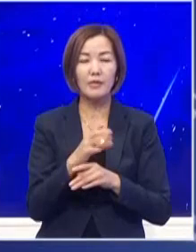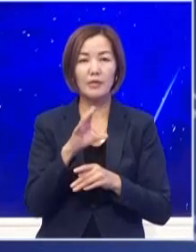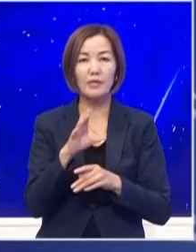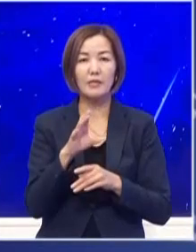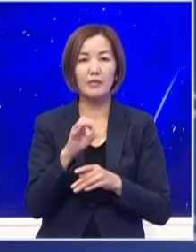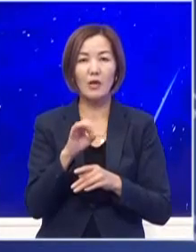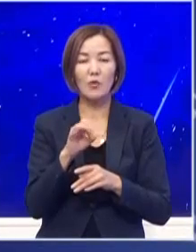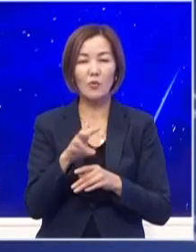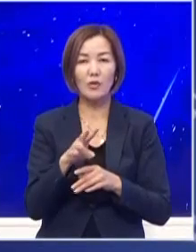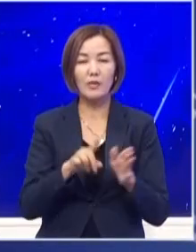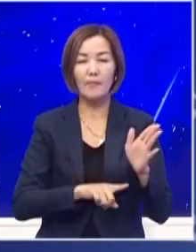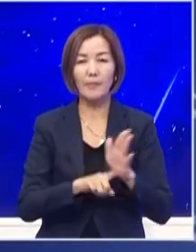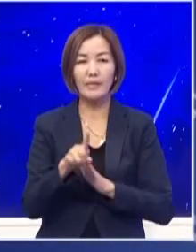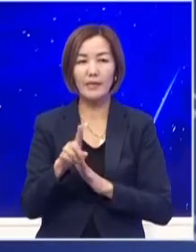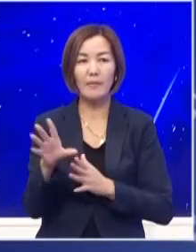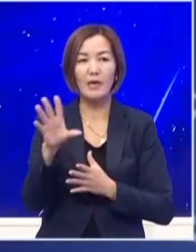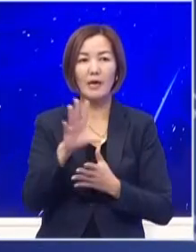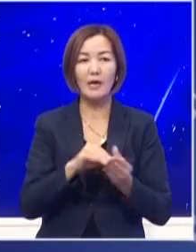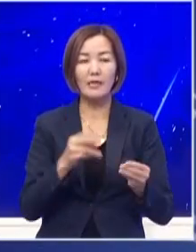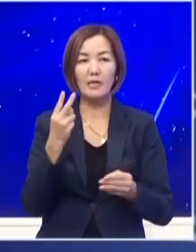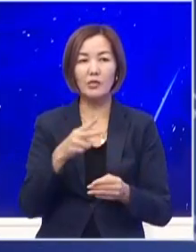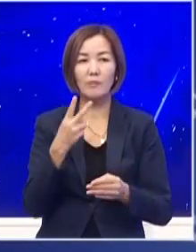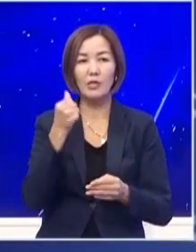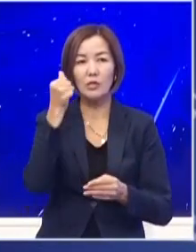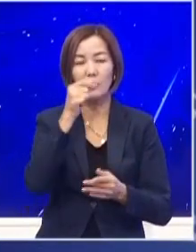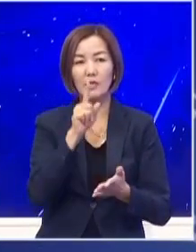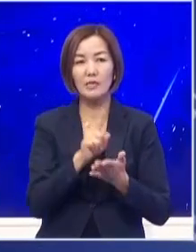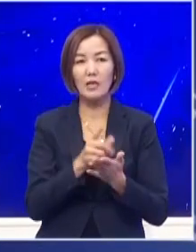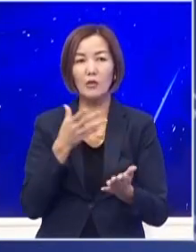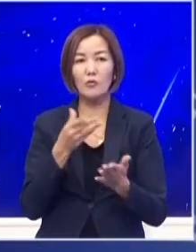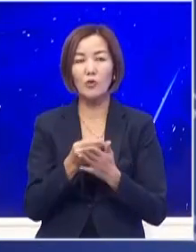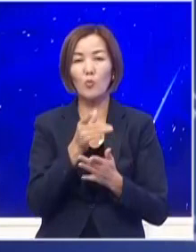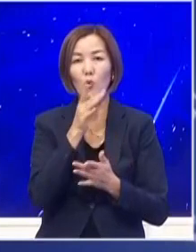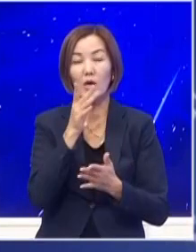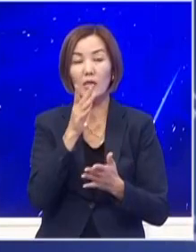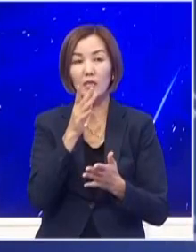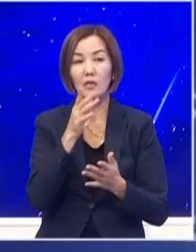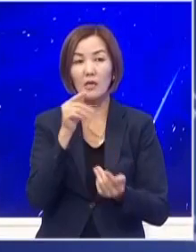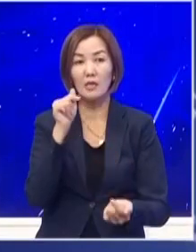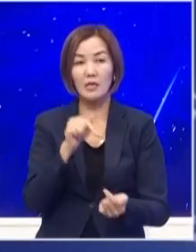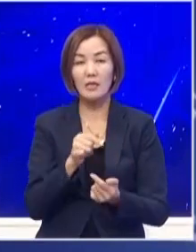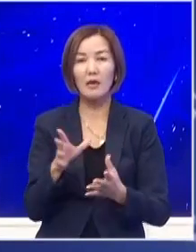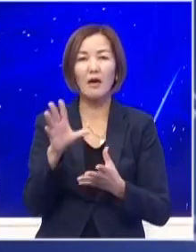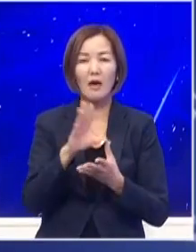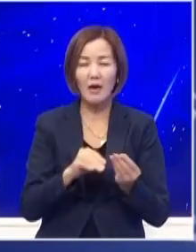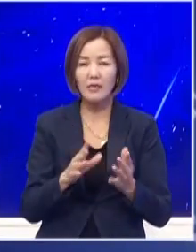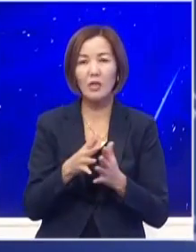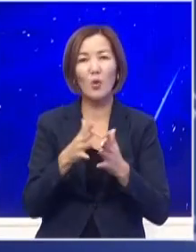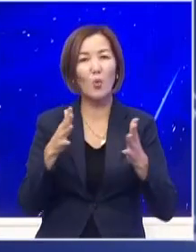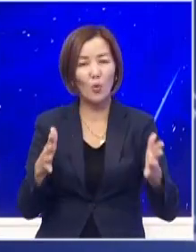сәуірден кейін жаңа қайтадан 2022 жылға салық төлеу мерзімі келді ғой. Сол нәтижесі бізде көбейіп кеткен,